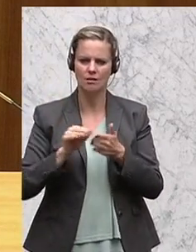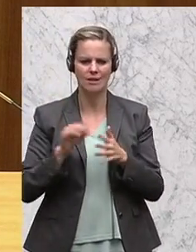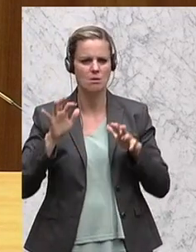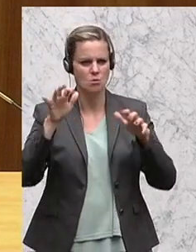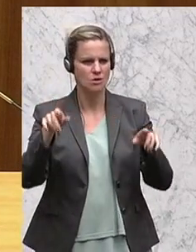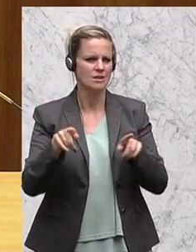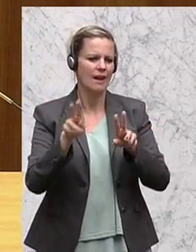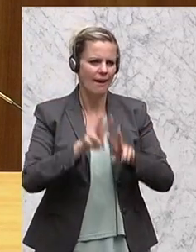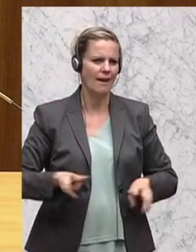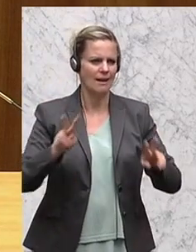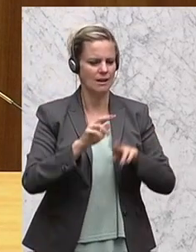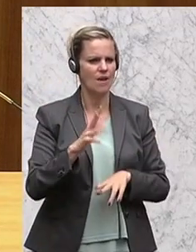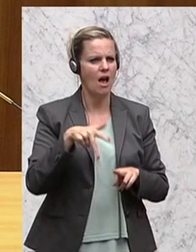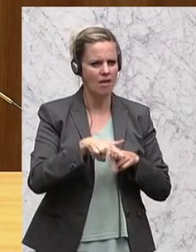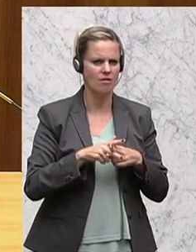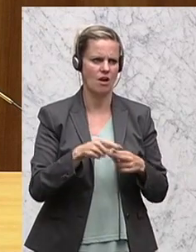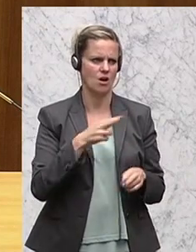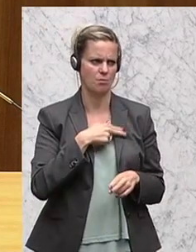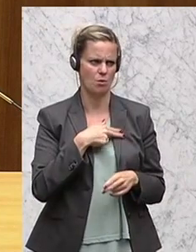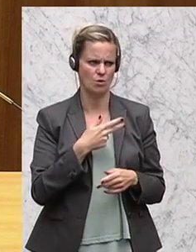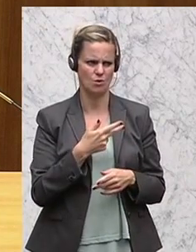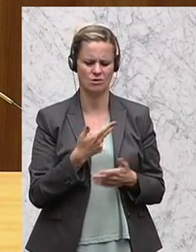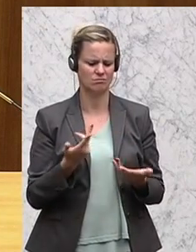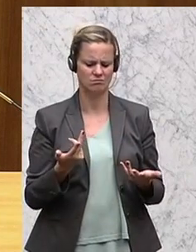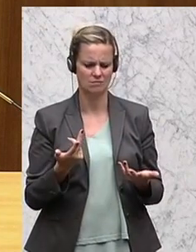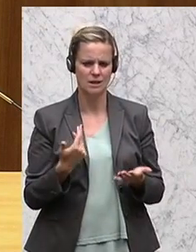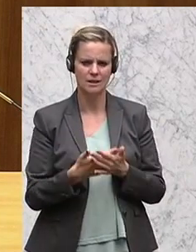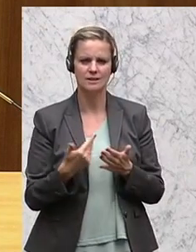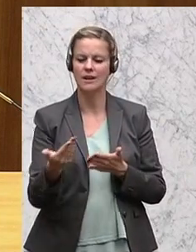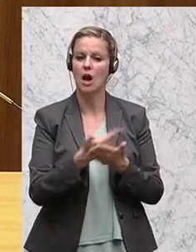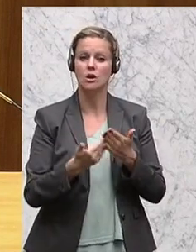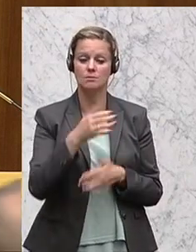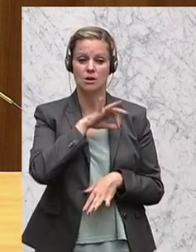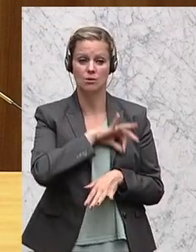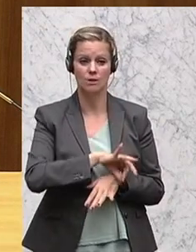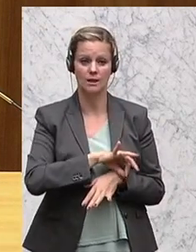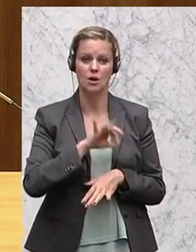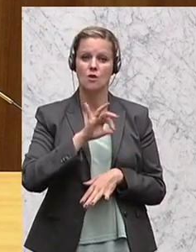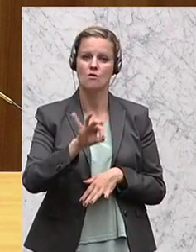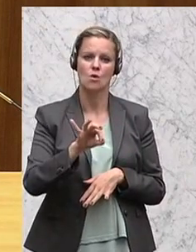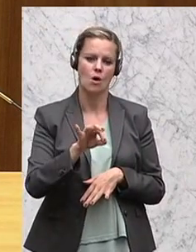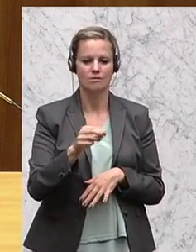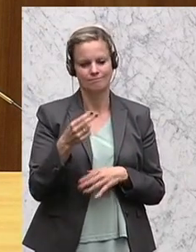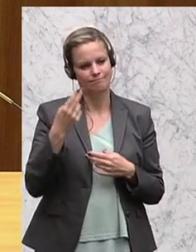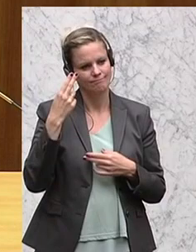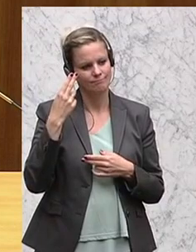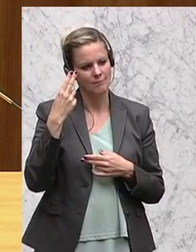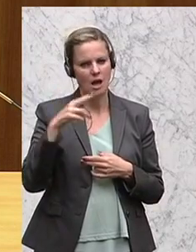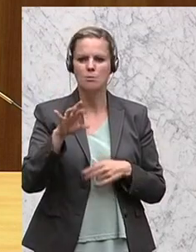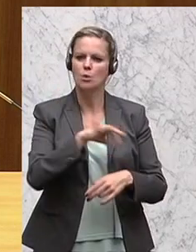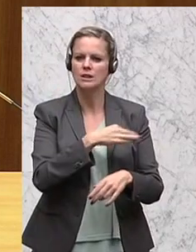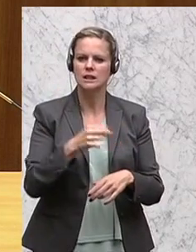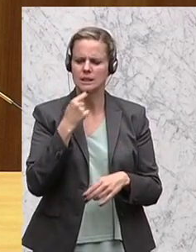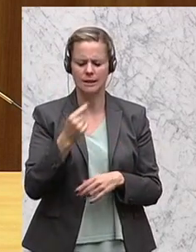und etliche Dinge mehr. Und jetzt komme ich zur Ausbildungspflicht, die der Herr Bundeskanzler angesprochen hat, der Herr